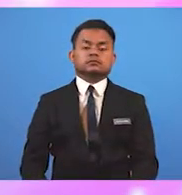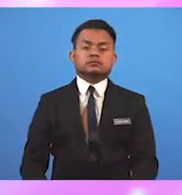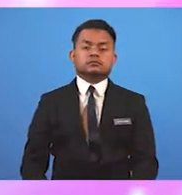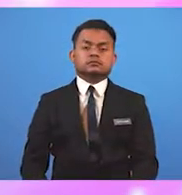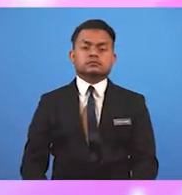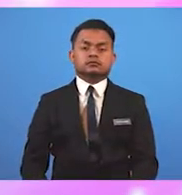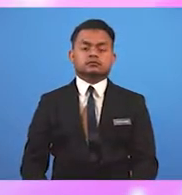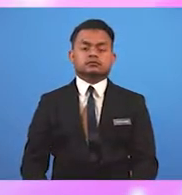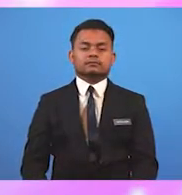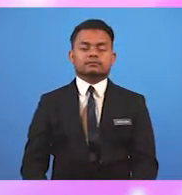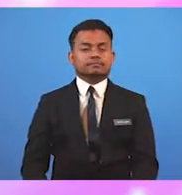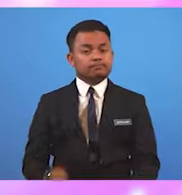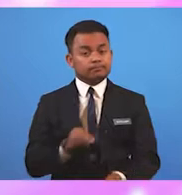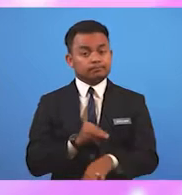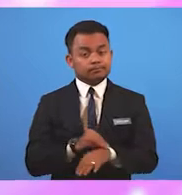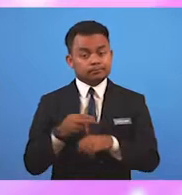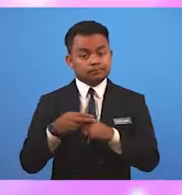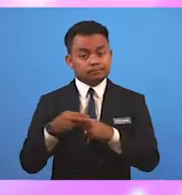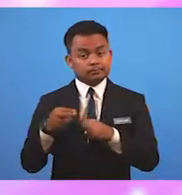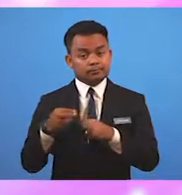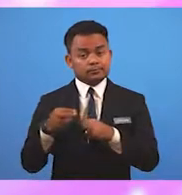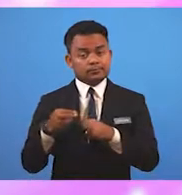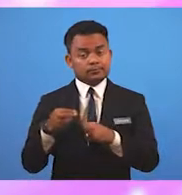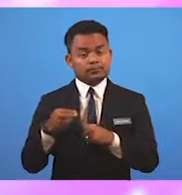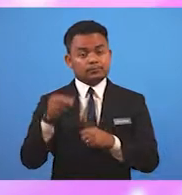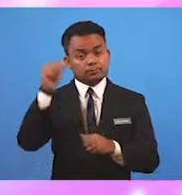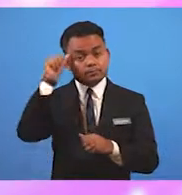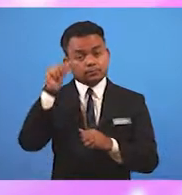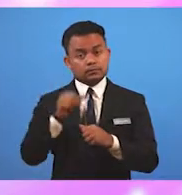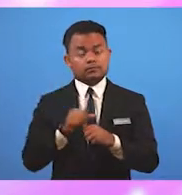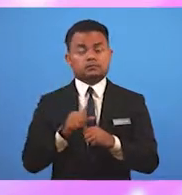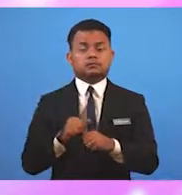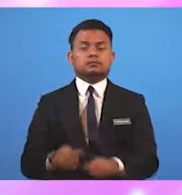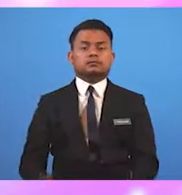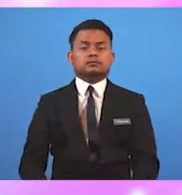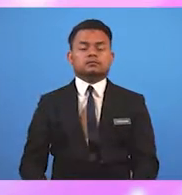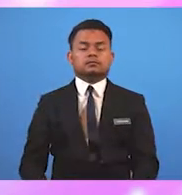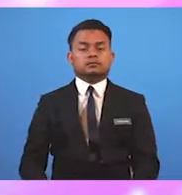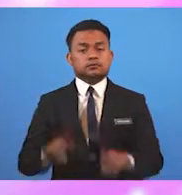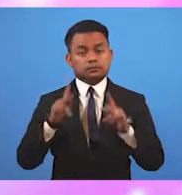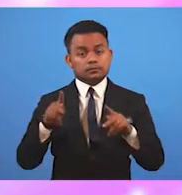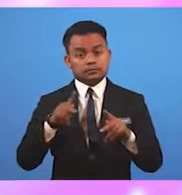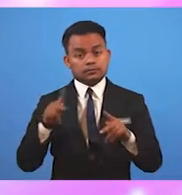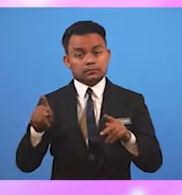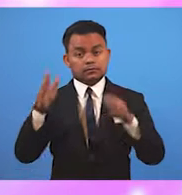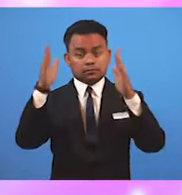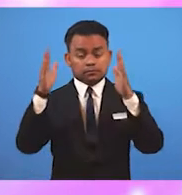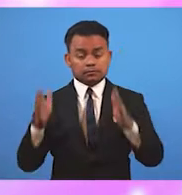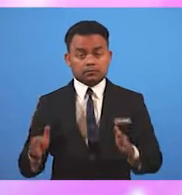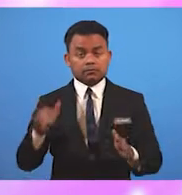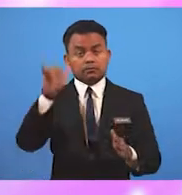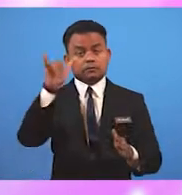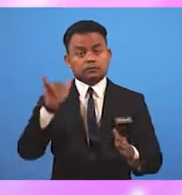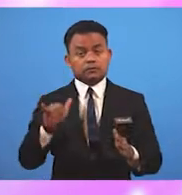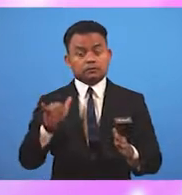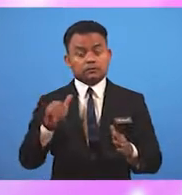Semasa sampel diserahkan, pengambil sampel hendaklah memastikan borang ataupun rekod